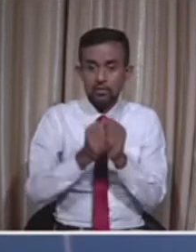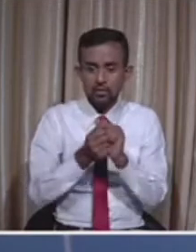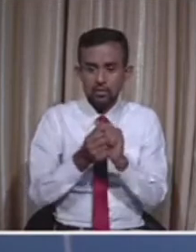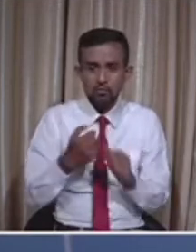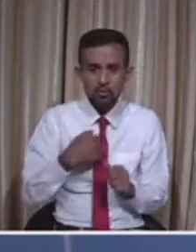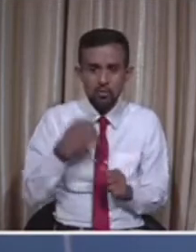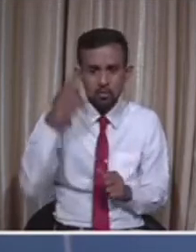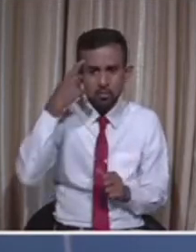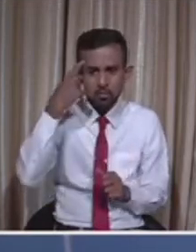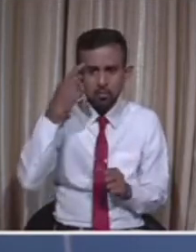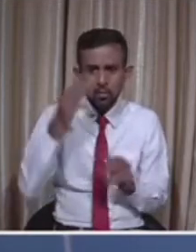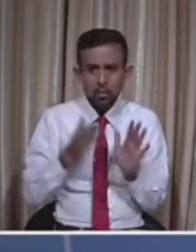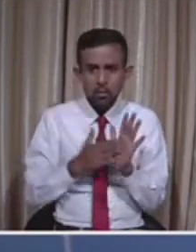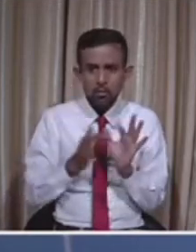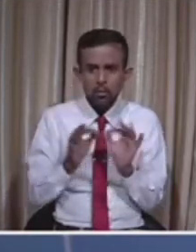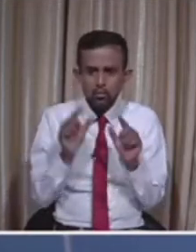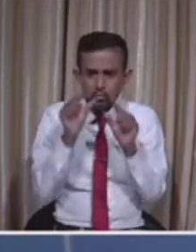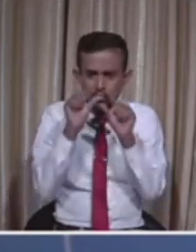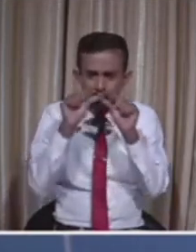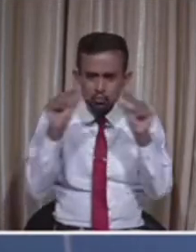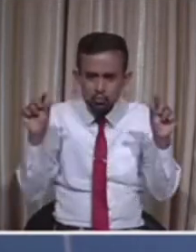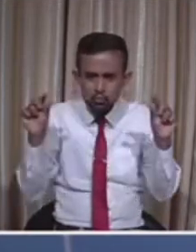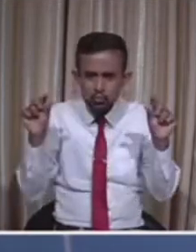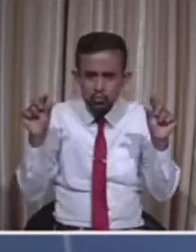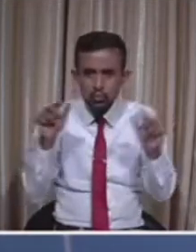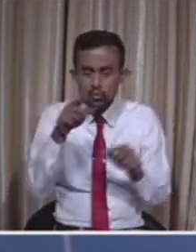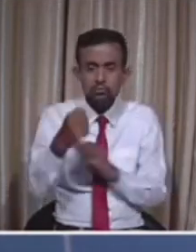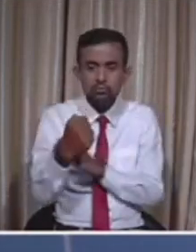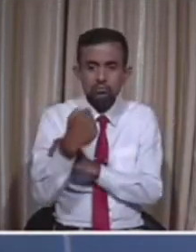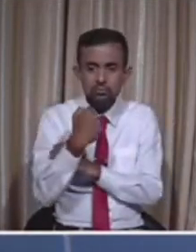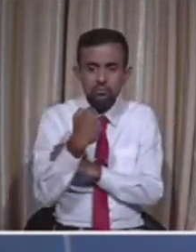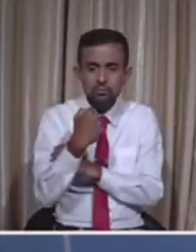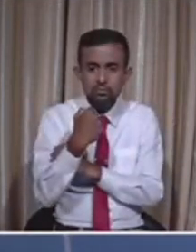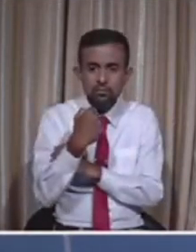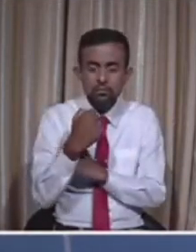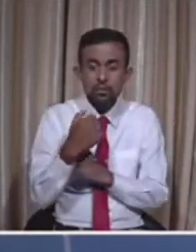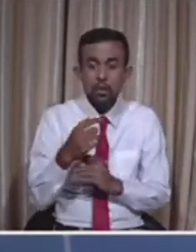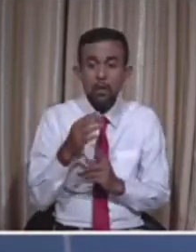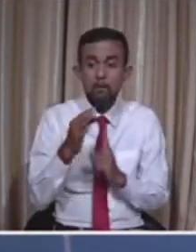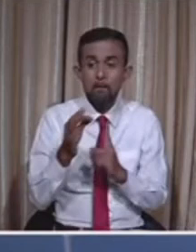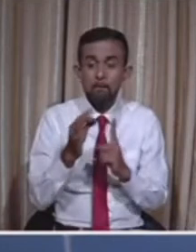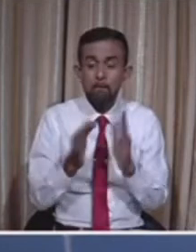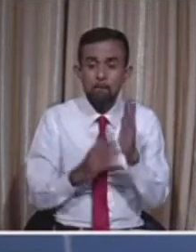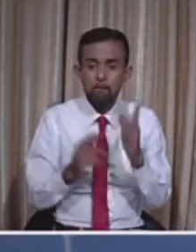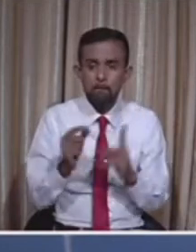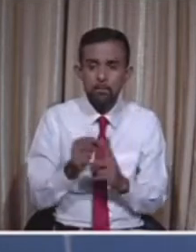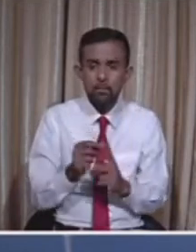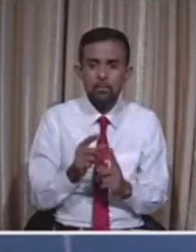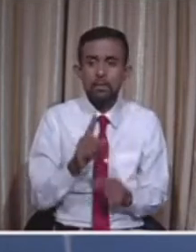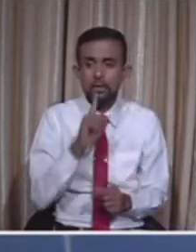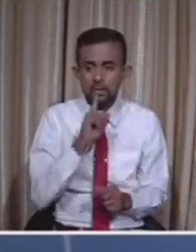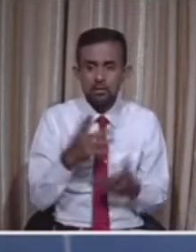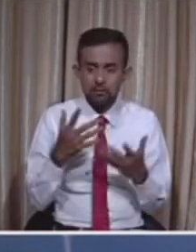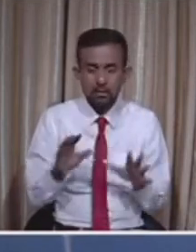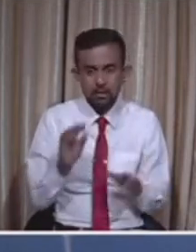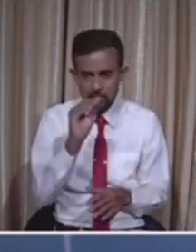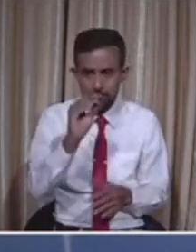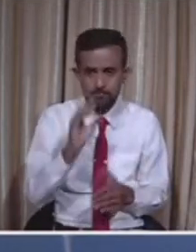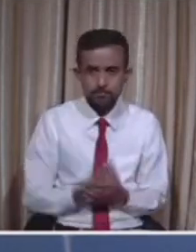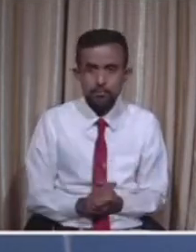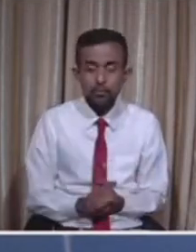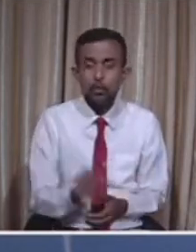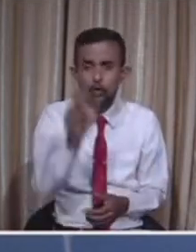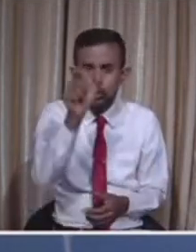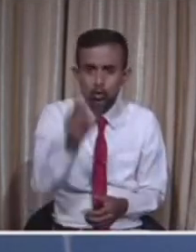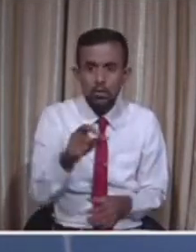මතකයි මාධ්‍යම් පොඩි කෑල්ලක් දැක්ක ඔබතුමාට තියෙන කොන්ද මූලාසනාරුඩ ගරු මන්ත්‍රීතුමනි මට ඕක කියලාම තමයි ඉවර කරන්න වෙන්නේ.